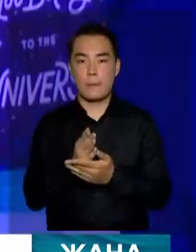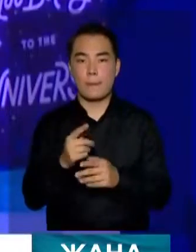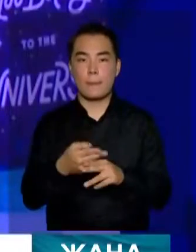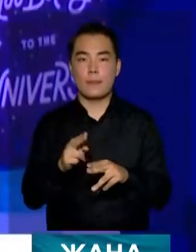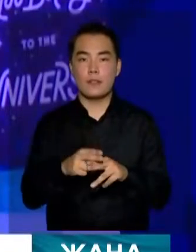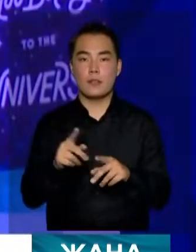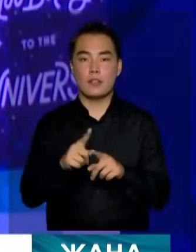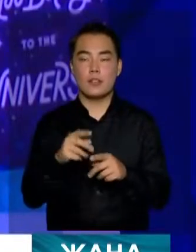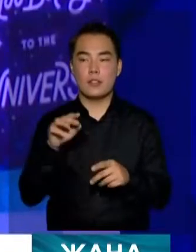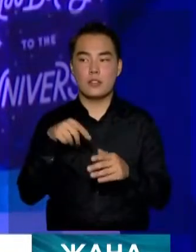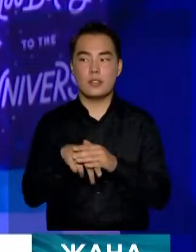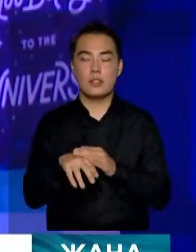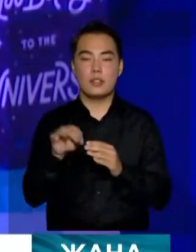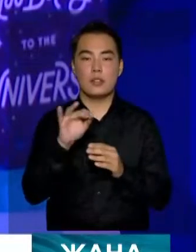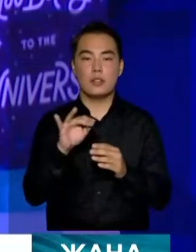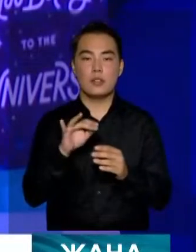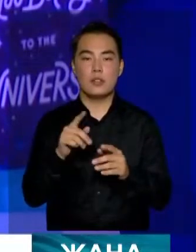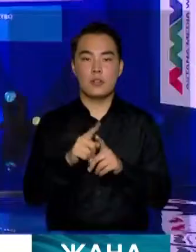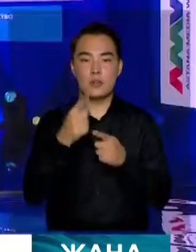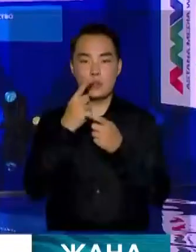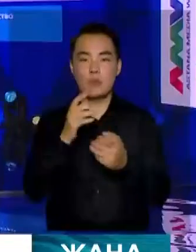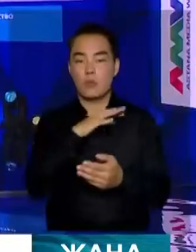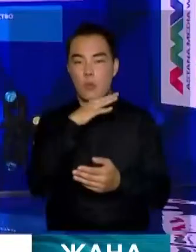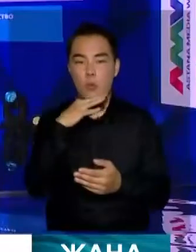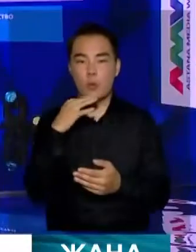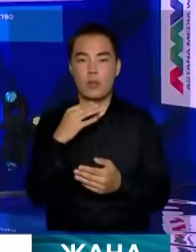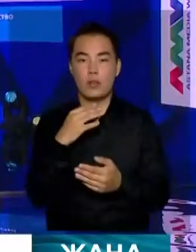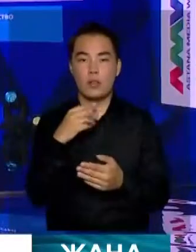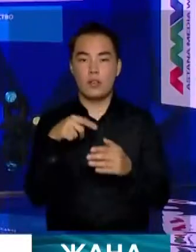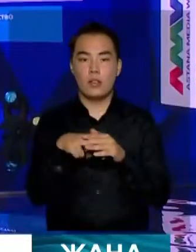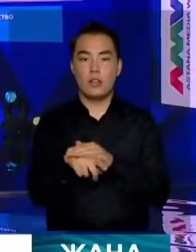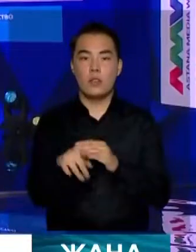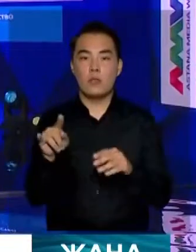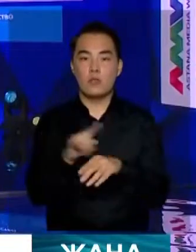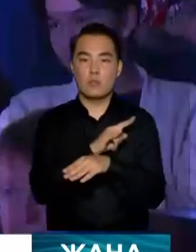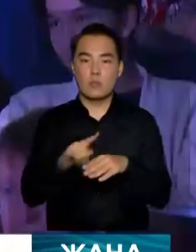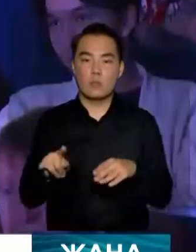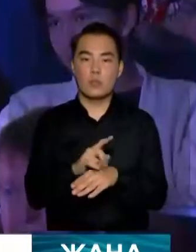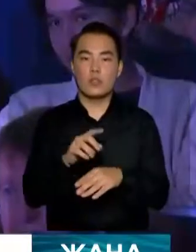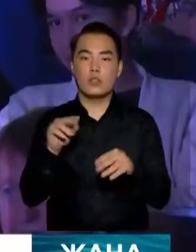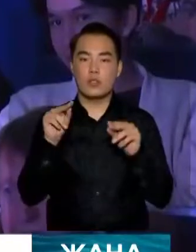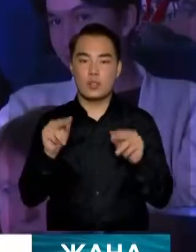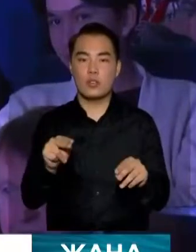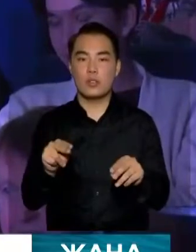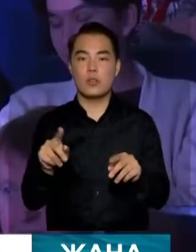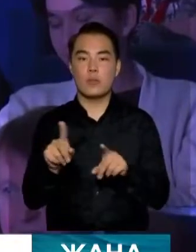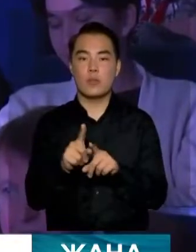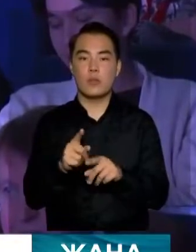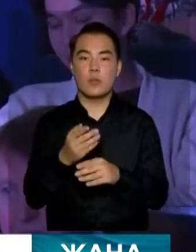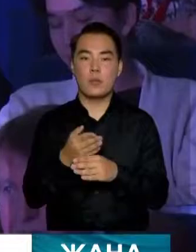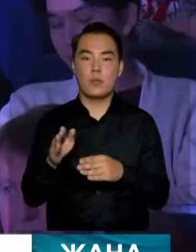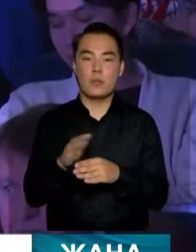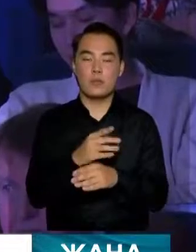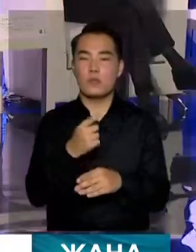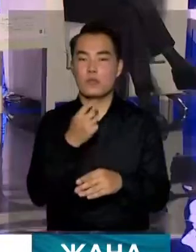ағынында талғамсыз тараған хабар өте көп. Ақиқат пен жалғанның, жаланың, өсек пен өтіріктің ара жігін